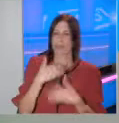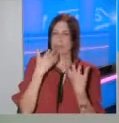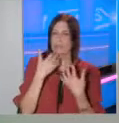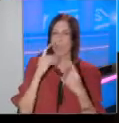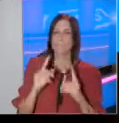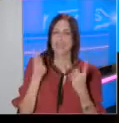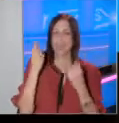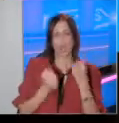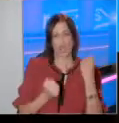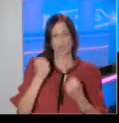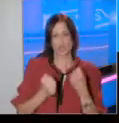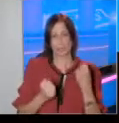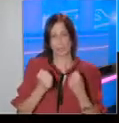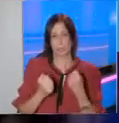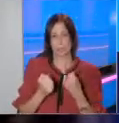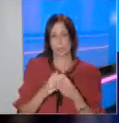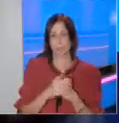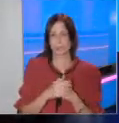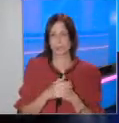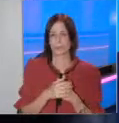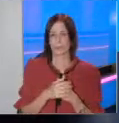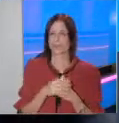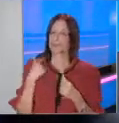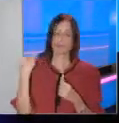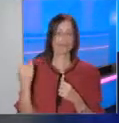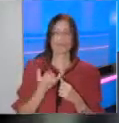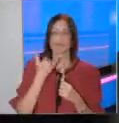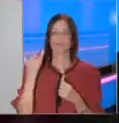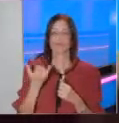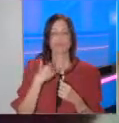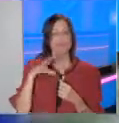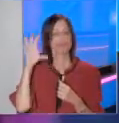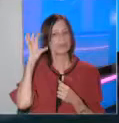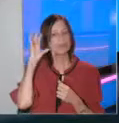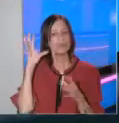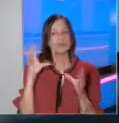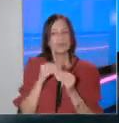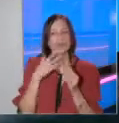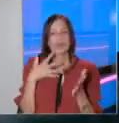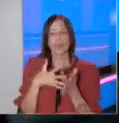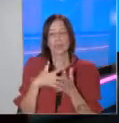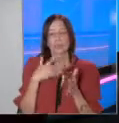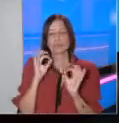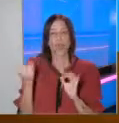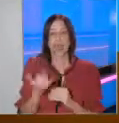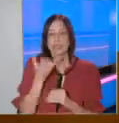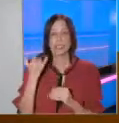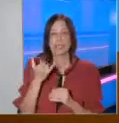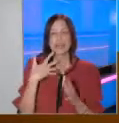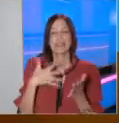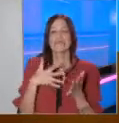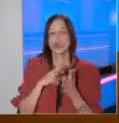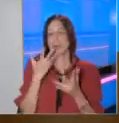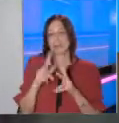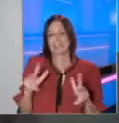מקרים קשים, ואנחנו כל הזמן עם אוזן קשבת, עם יד על הדופק, לבדוק מה